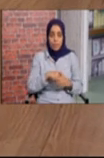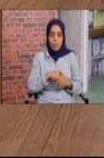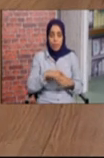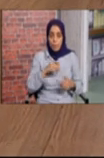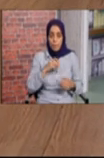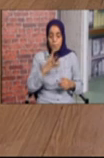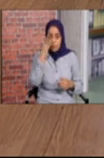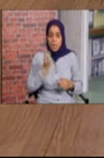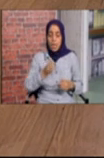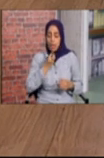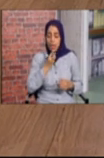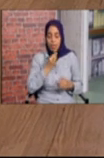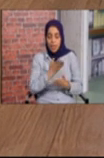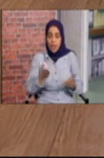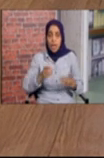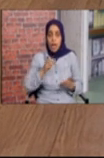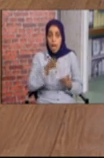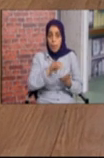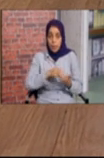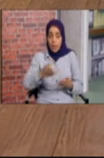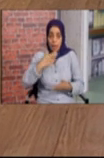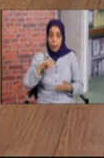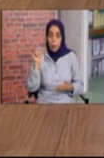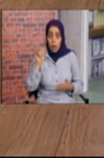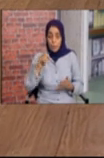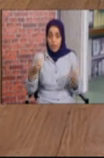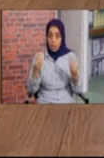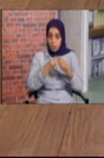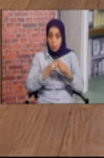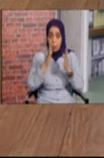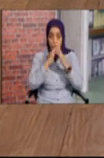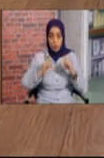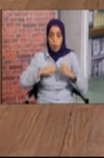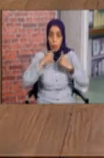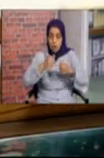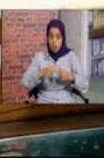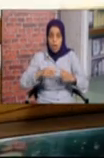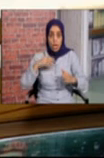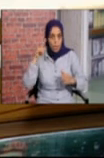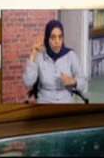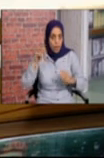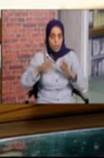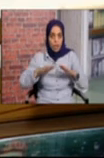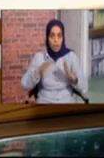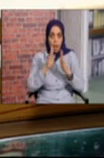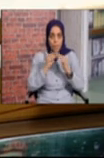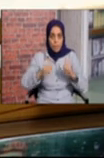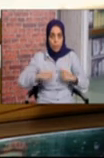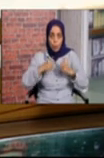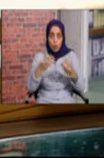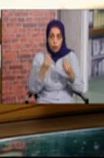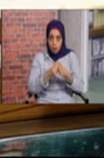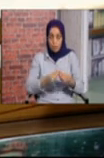مساء الخير أستاذة نيفين، بداية قبل ما نتكلم عن يعني أهمية انضمام مصر لهذا المؤشر، كما نعلم أنه مصر كانت